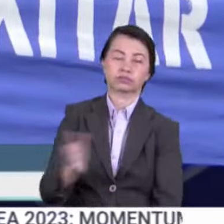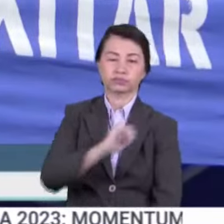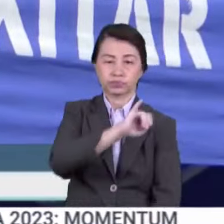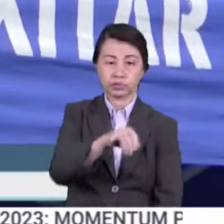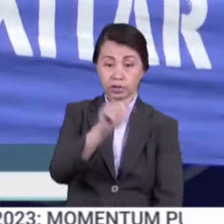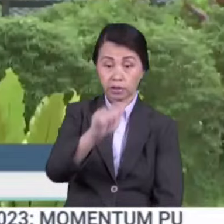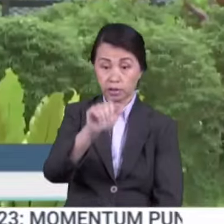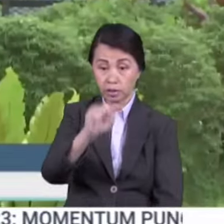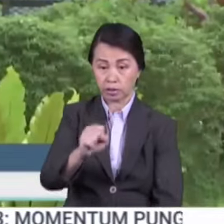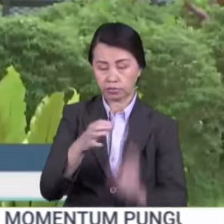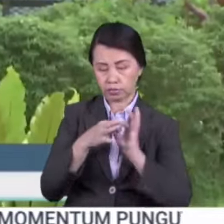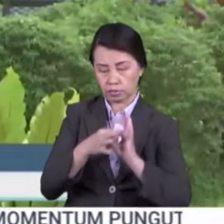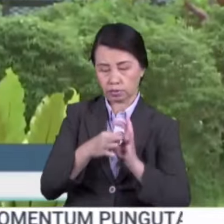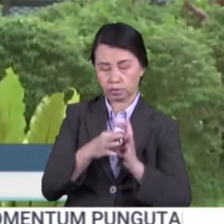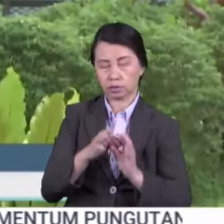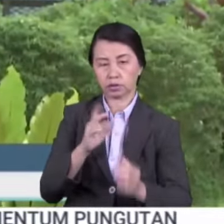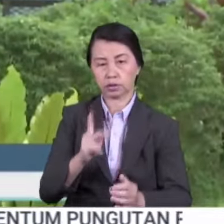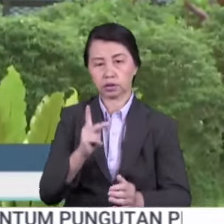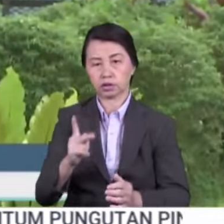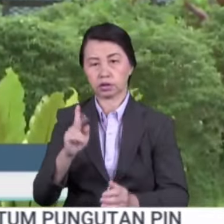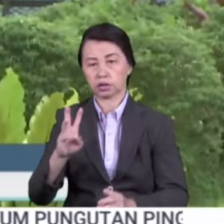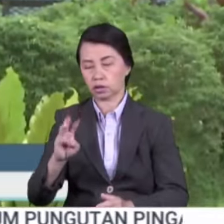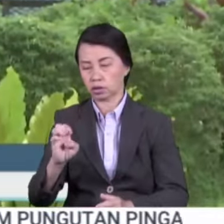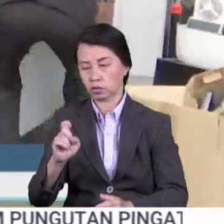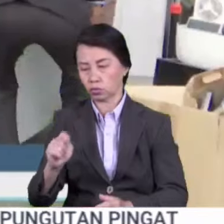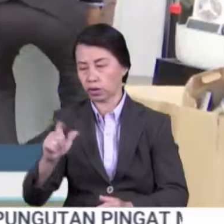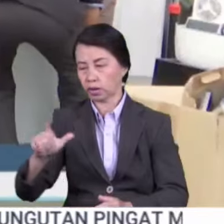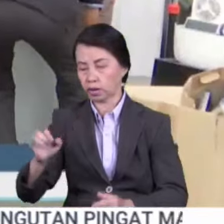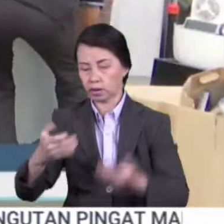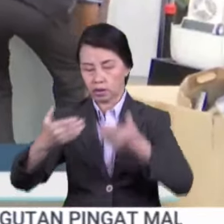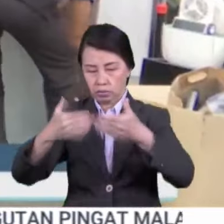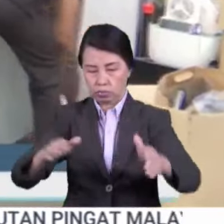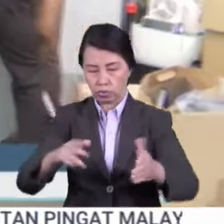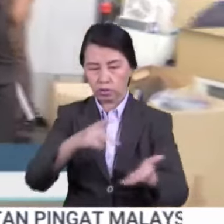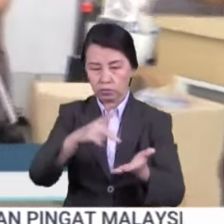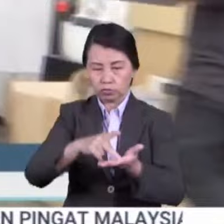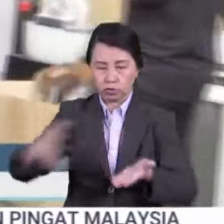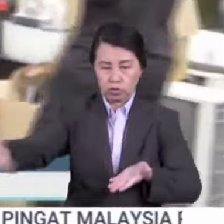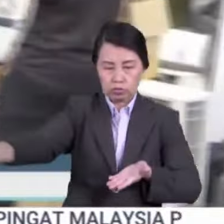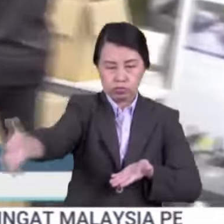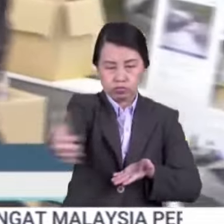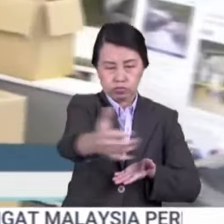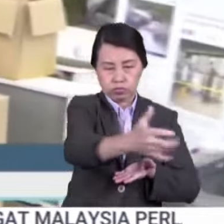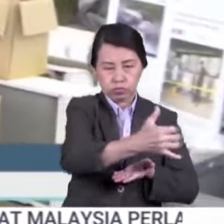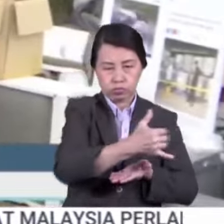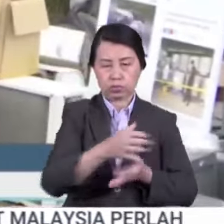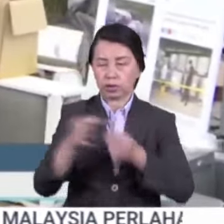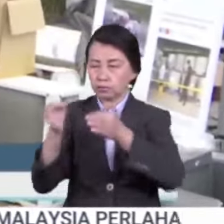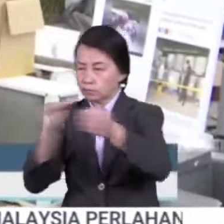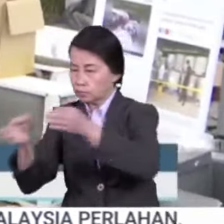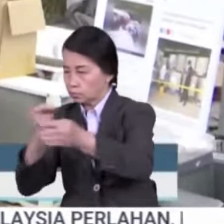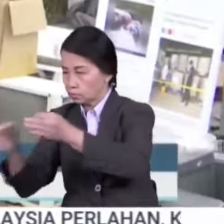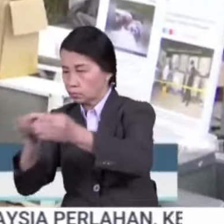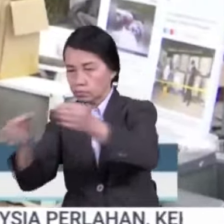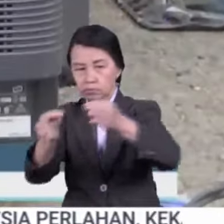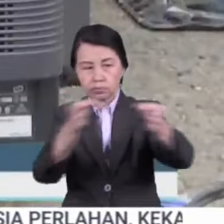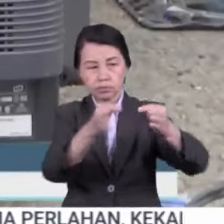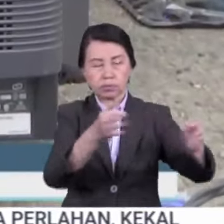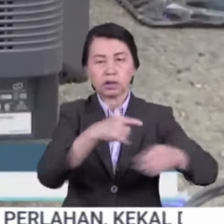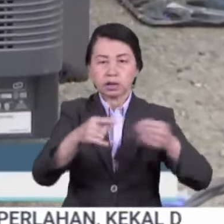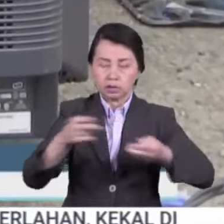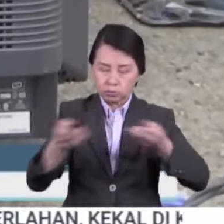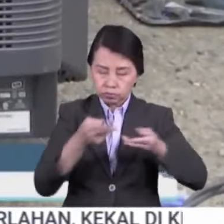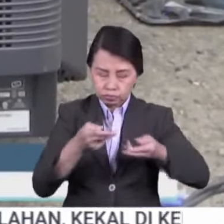JAS dengan kerjasama KK Wetland Turun Padang membuka pusat pengumpulan sekaligus memberi penerangan kepada orang awam mengenai